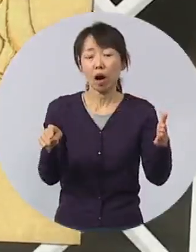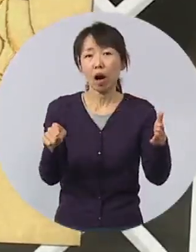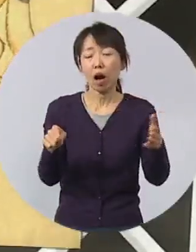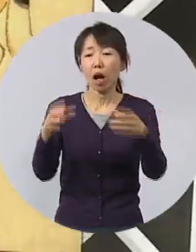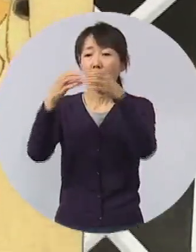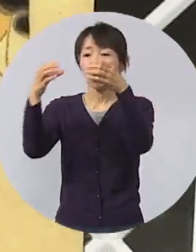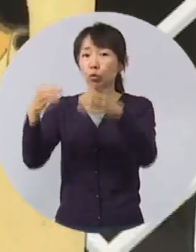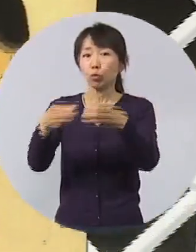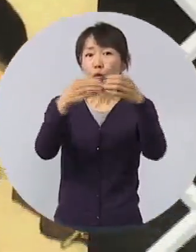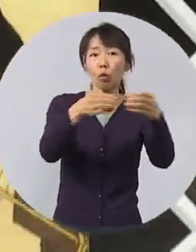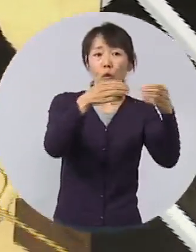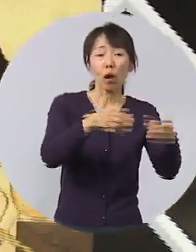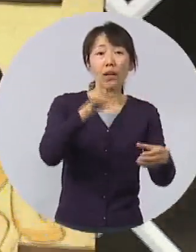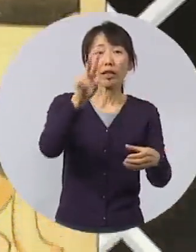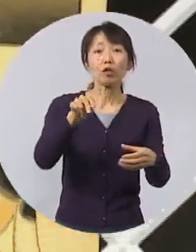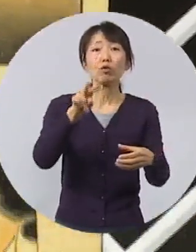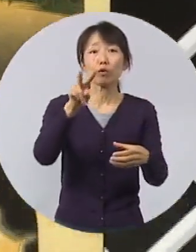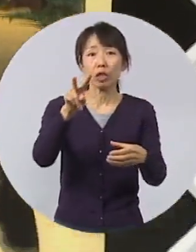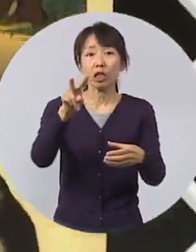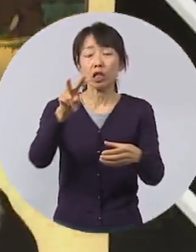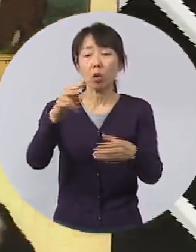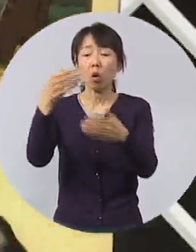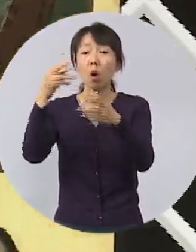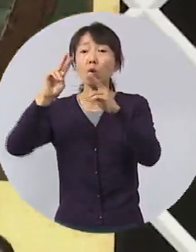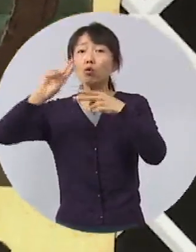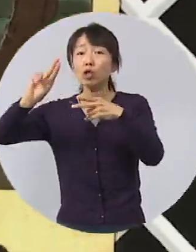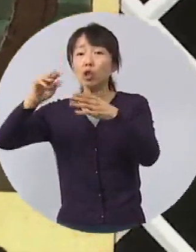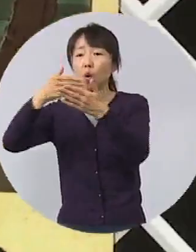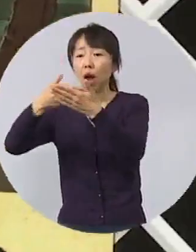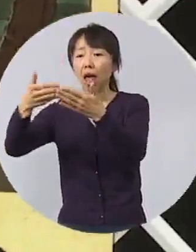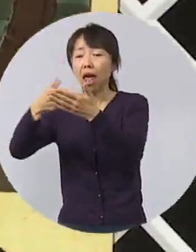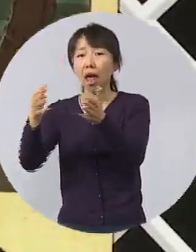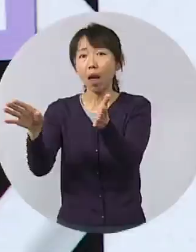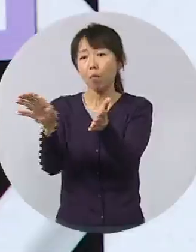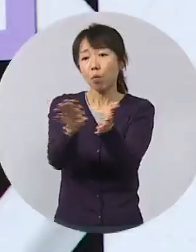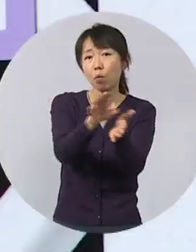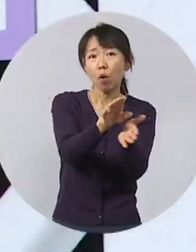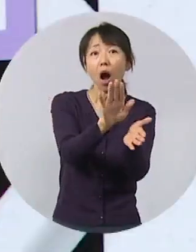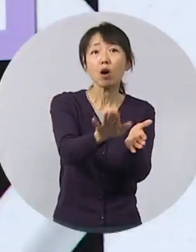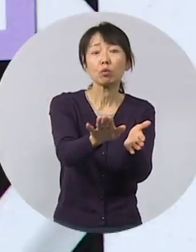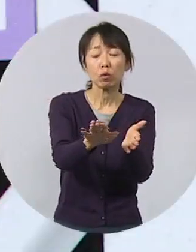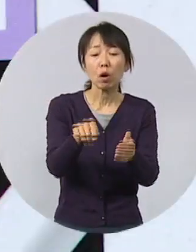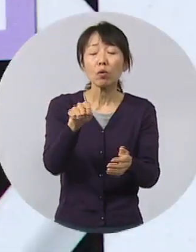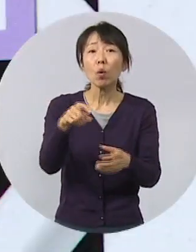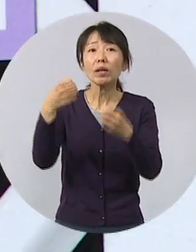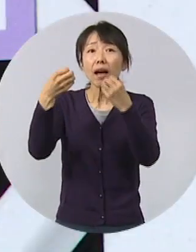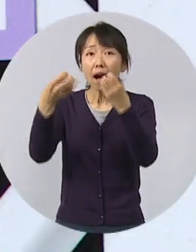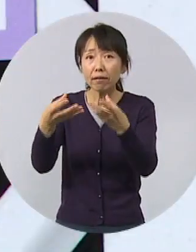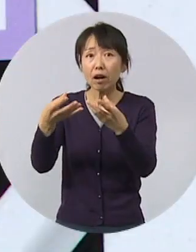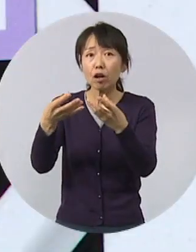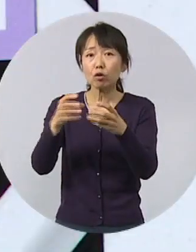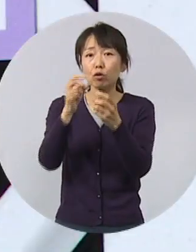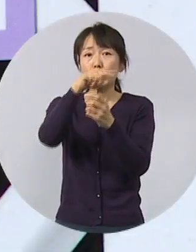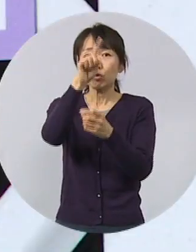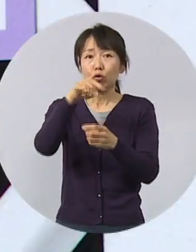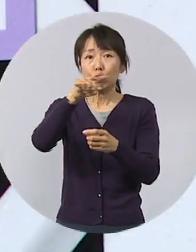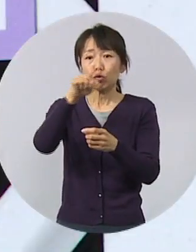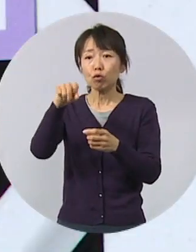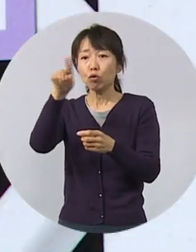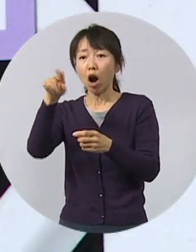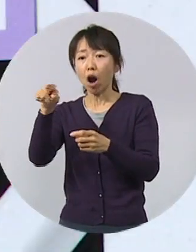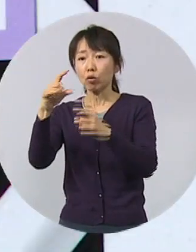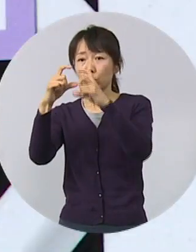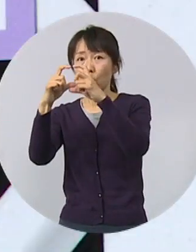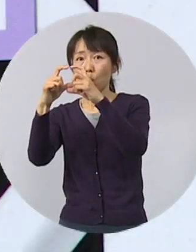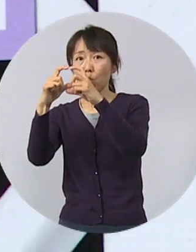絵がラッピングされたトランスボックスがあり、今回スマートフォンで浮世絵の音声ガイドが聞けるようになりました